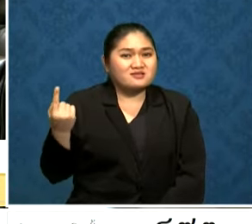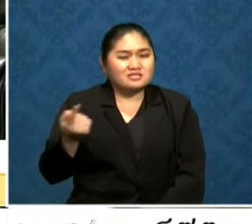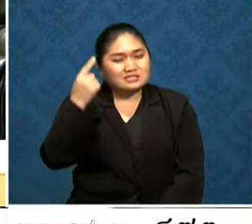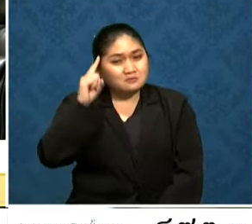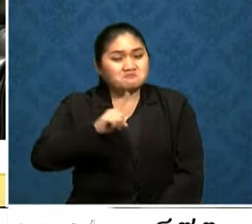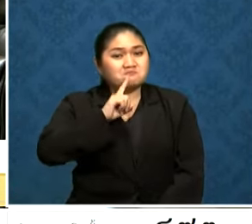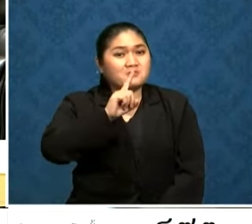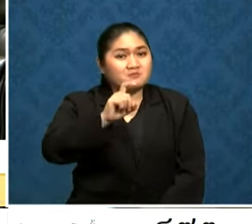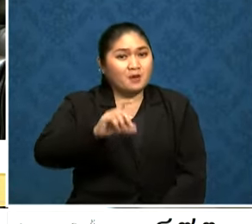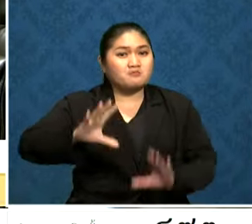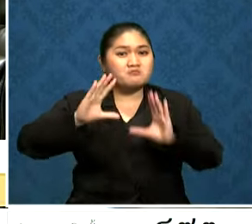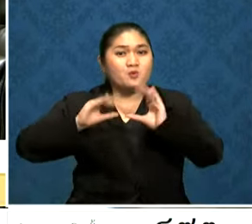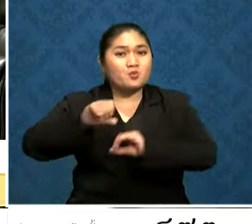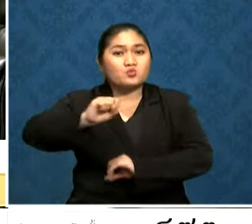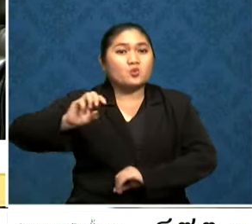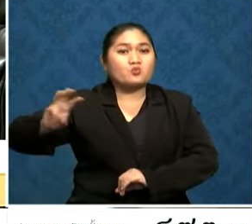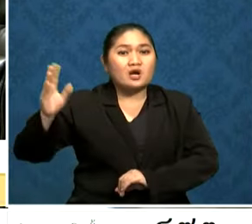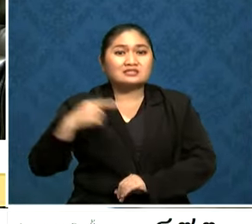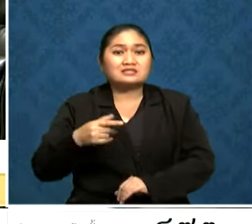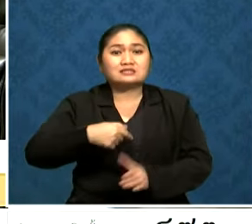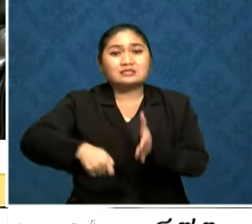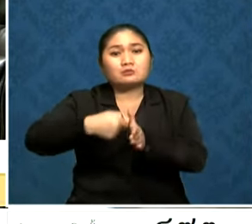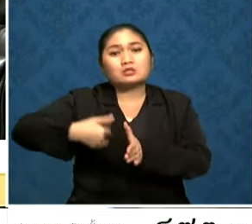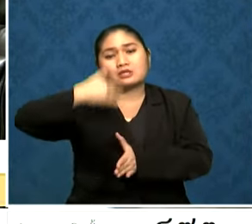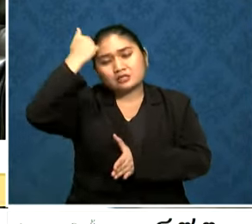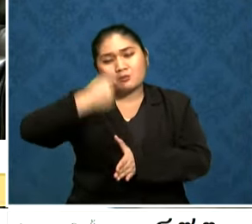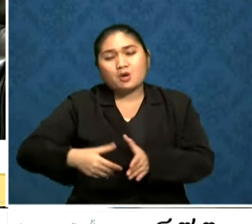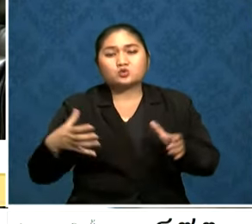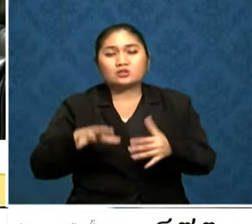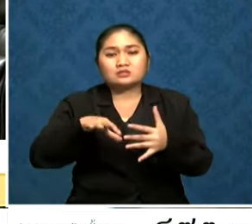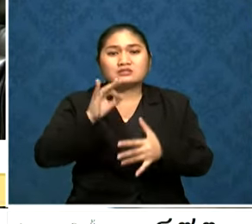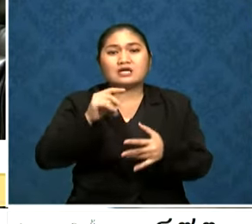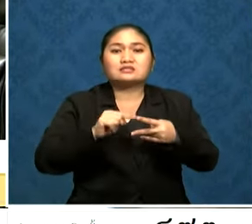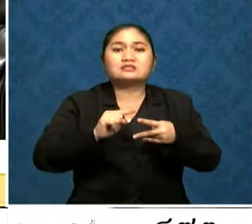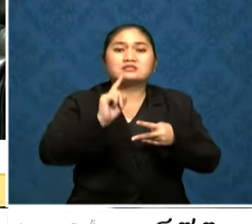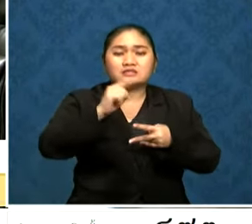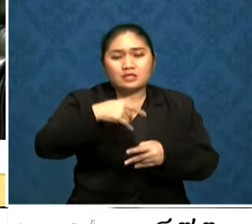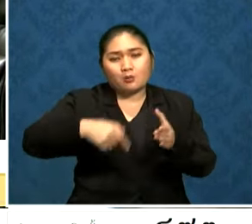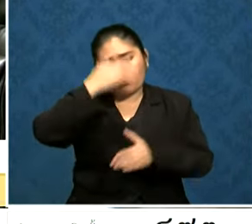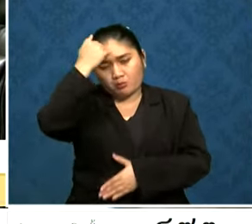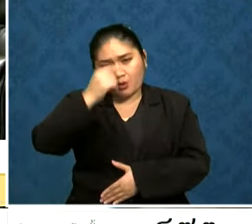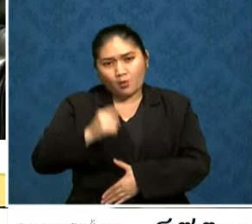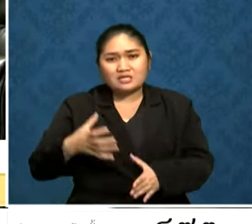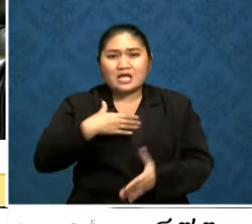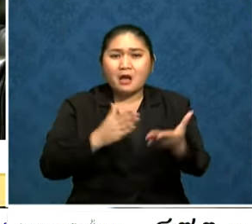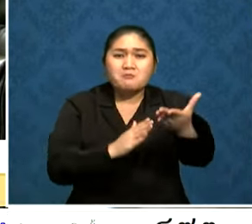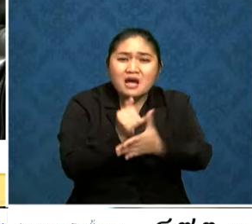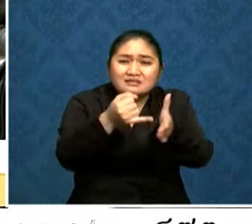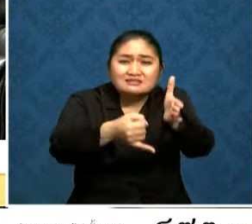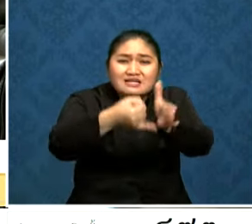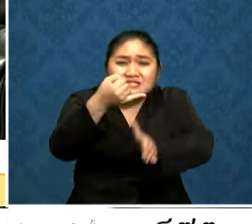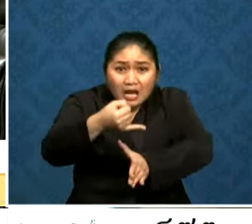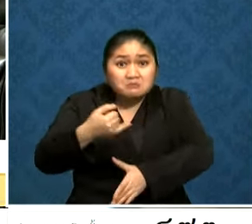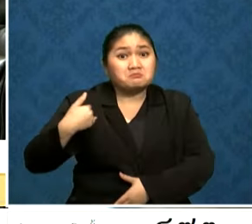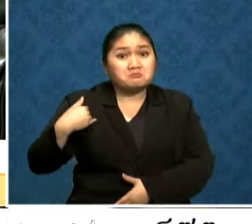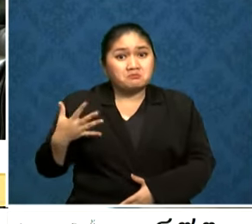ชมบุธธสภาาวาเหตุผลที่พเราเสนอใหหารมาใช้เกนเสียงค่ามาก 1 ชั้นนั้นเป็นเพระเราอยากให้ประชามติหบานได้ ng่ายขึ้น หรอไม